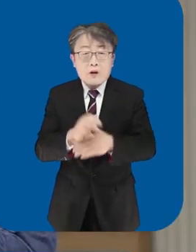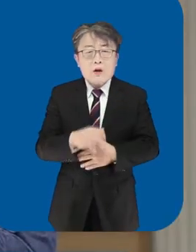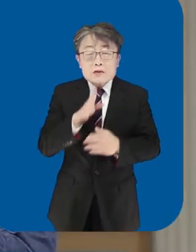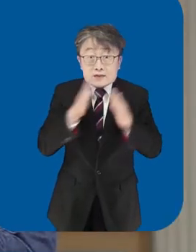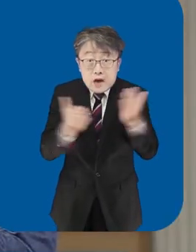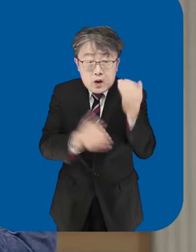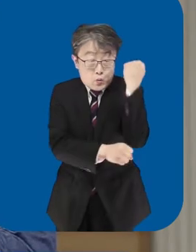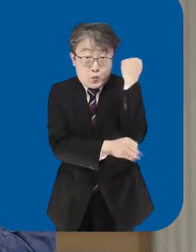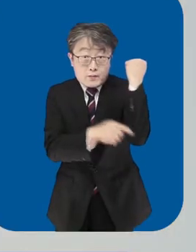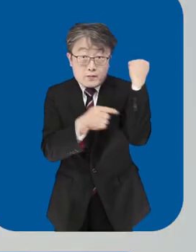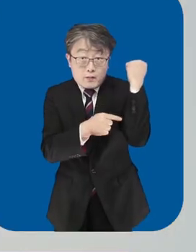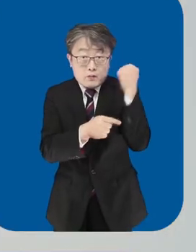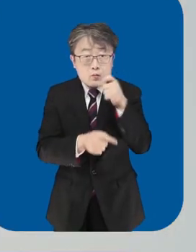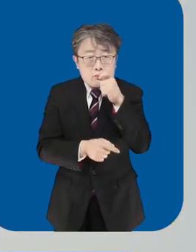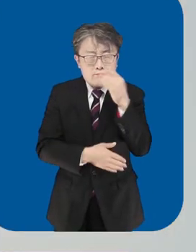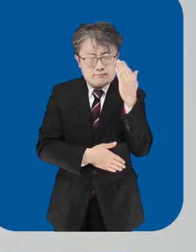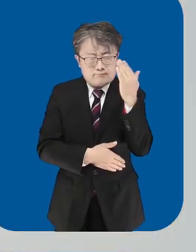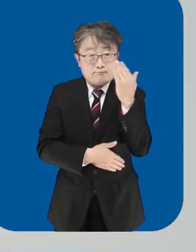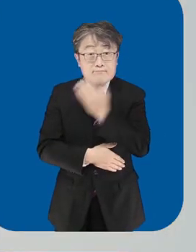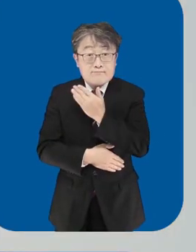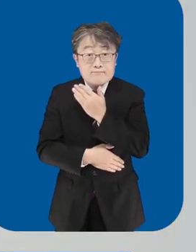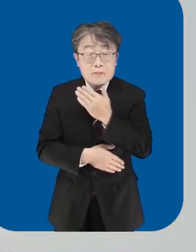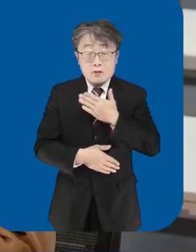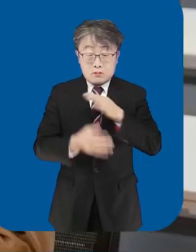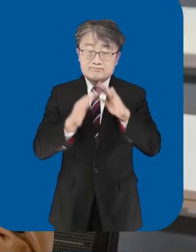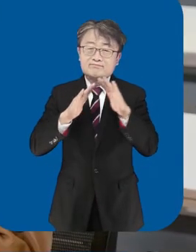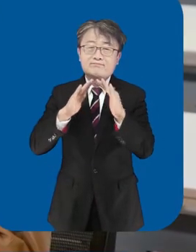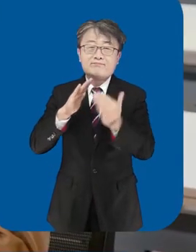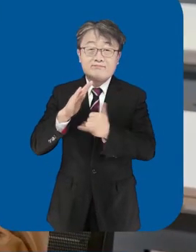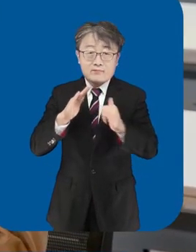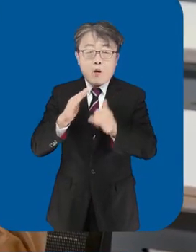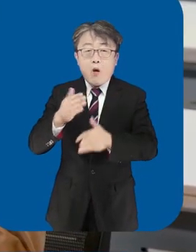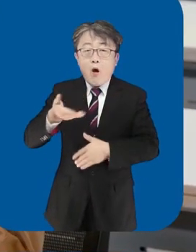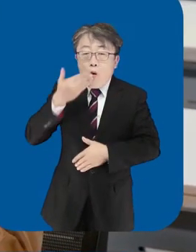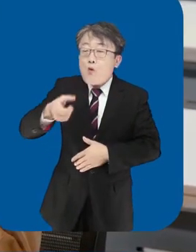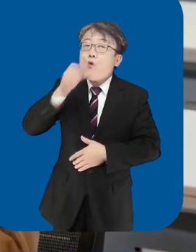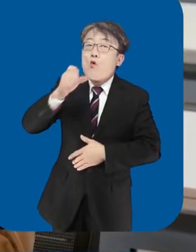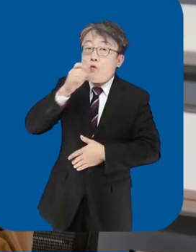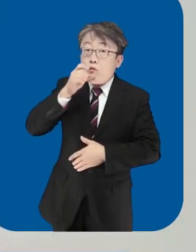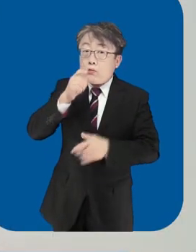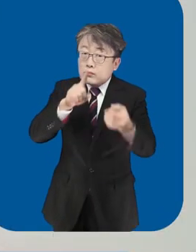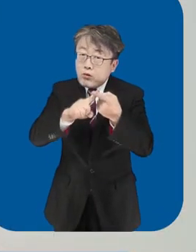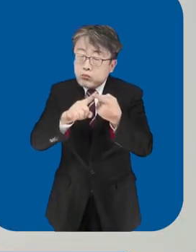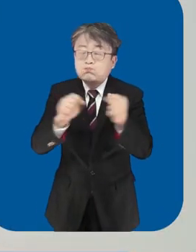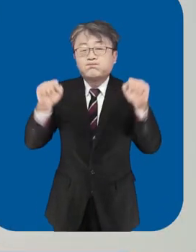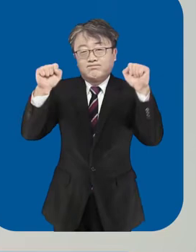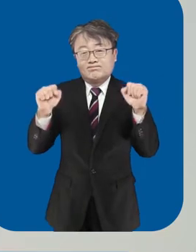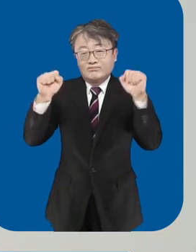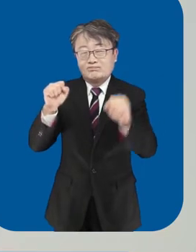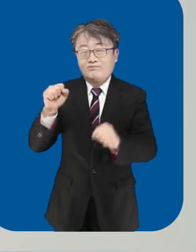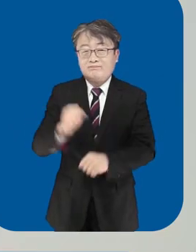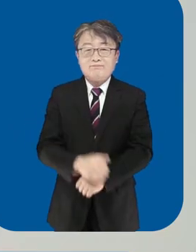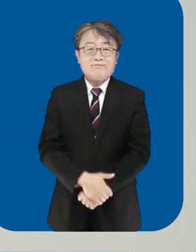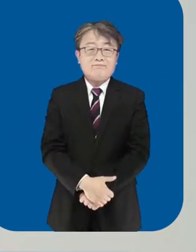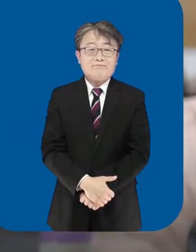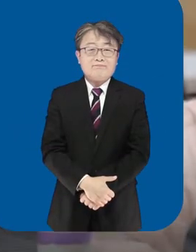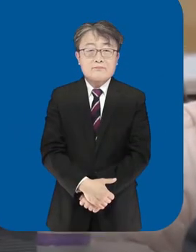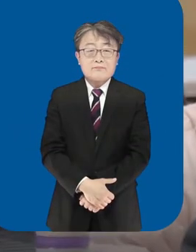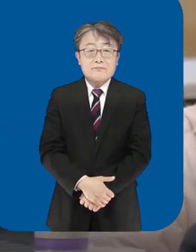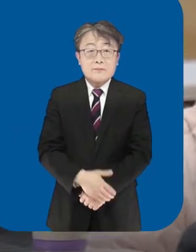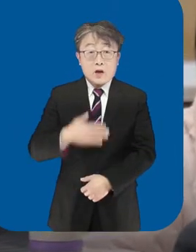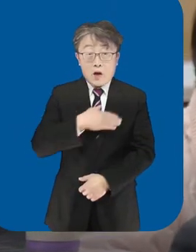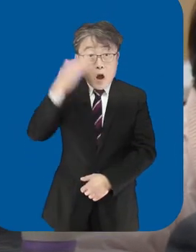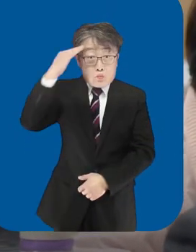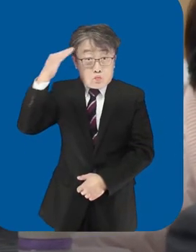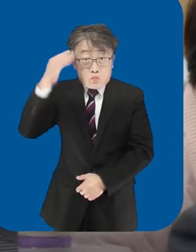알려지지 않는구나. 가장 기본적인 거는 저어보면 깨끗하게 해서 나와 내 분위기 먹으려고.